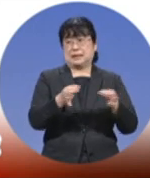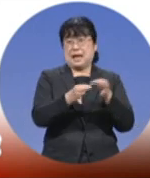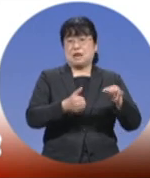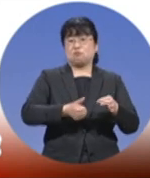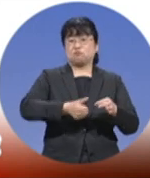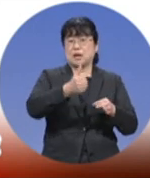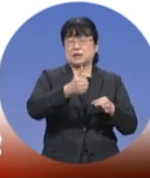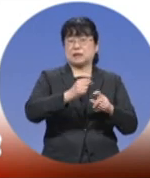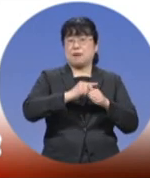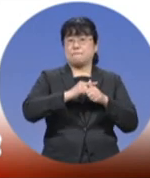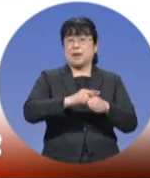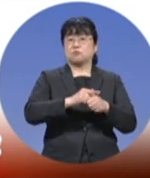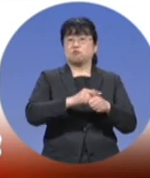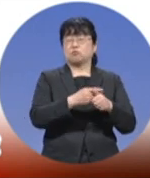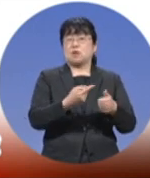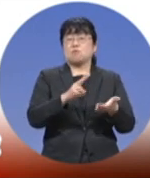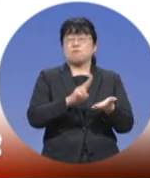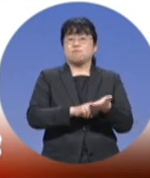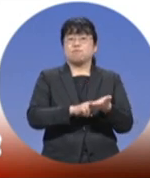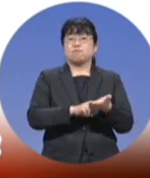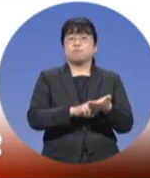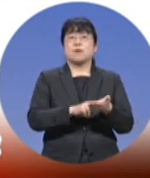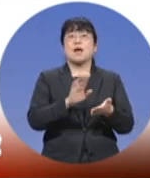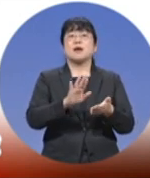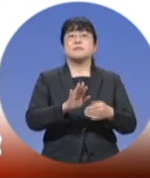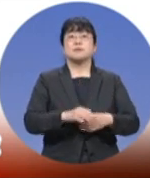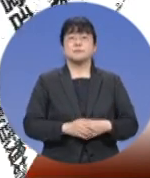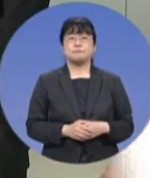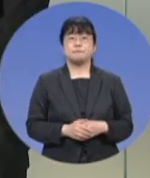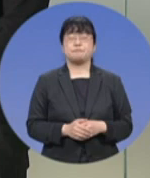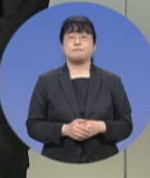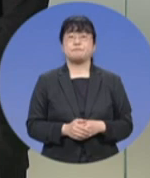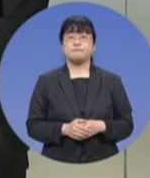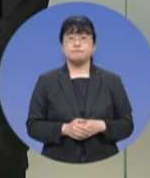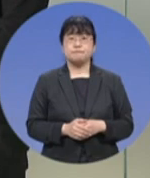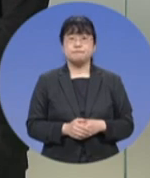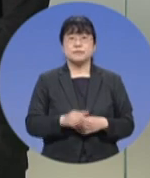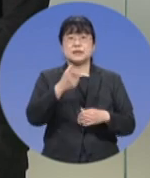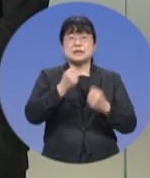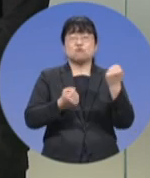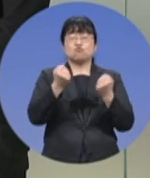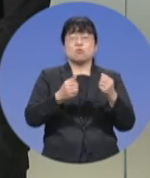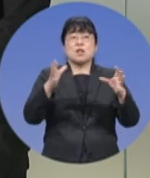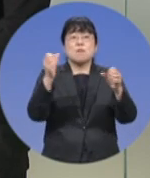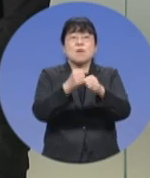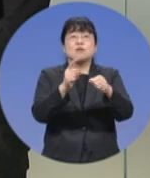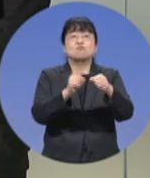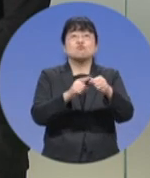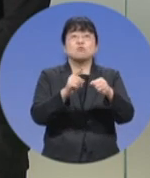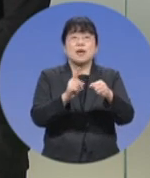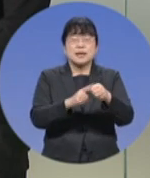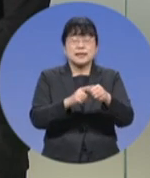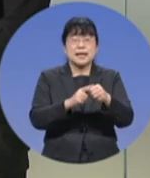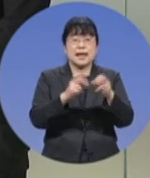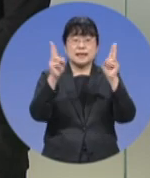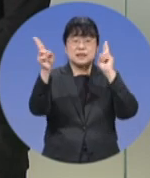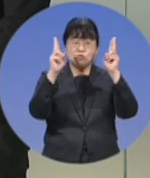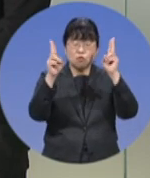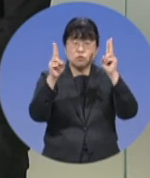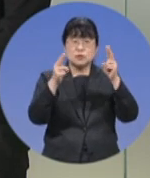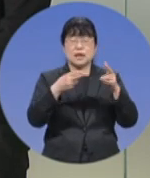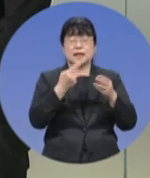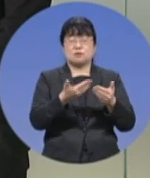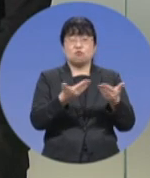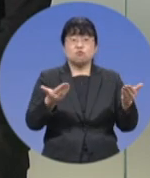対する罰則等を制定したことなどが挙げられます。飲酒運転の根絶に向けて事業者や飲食